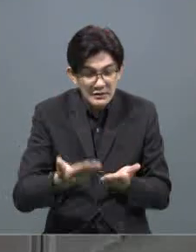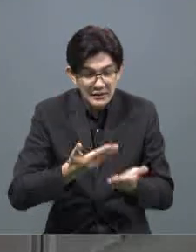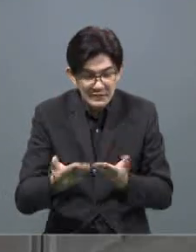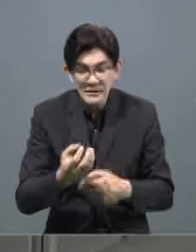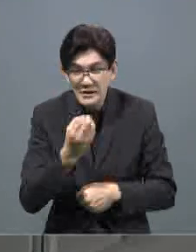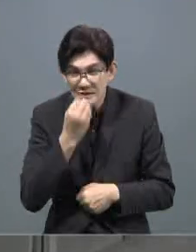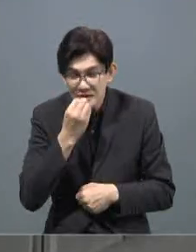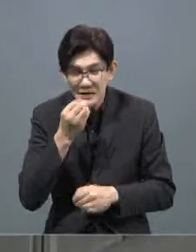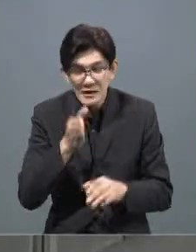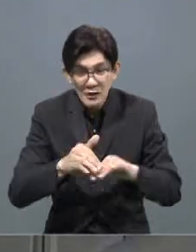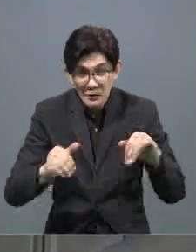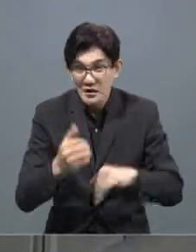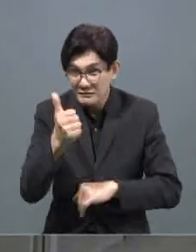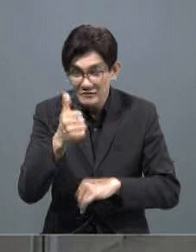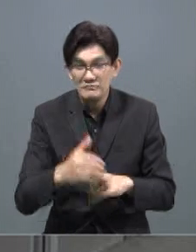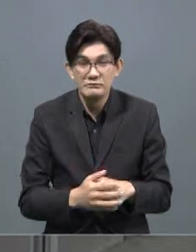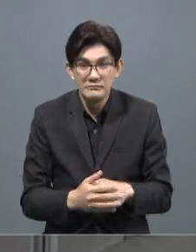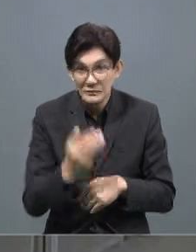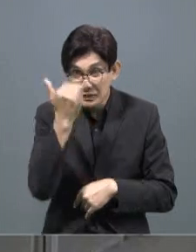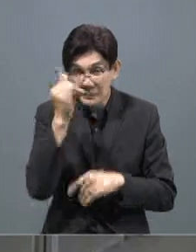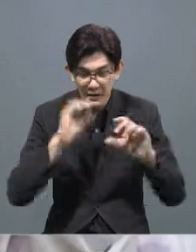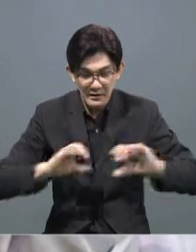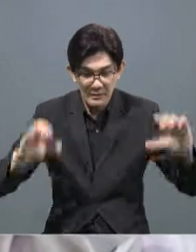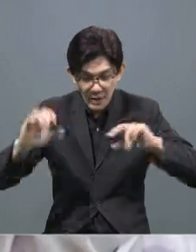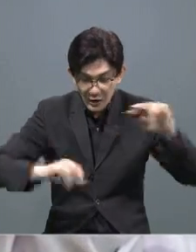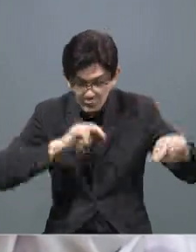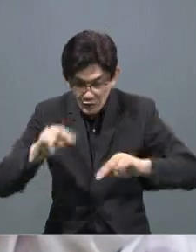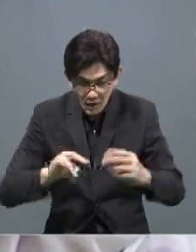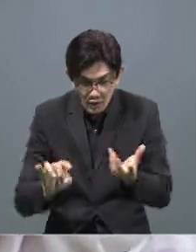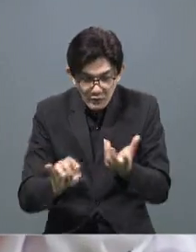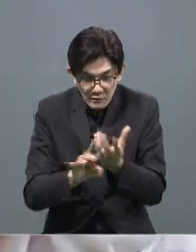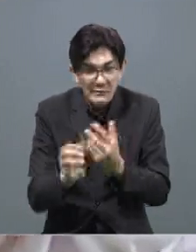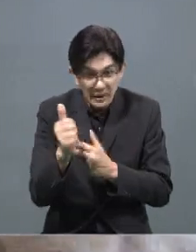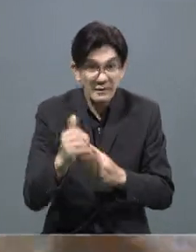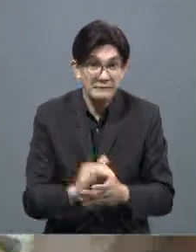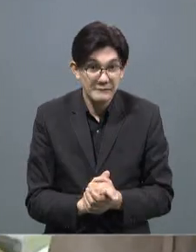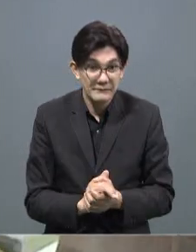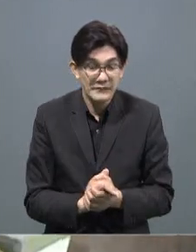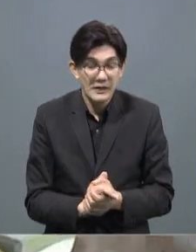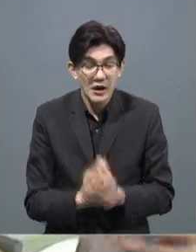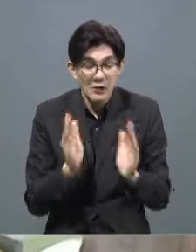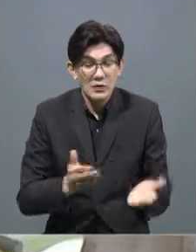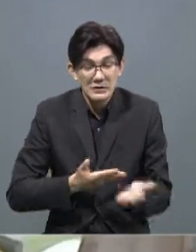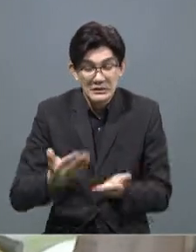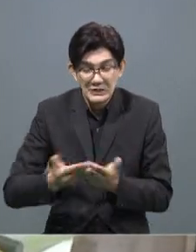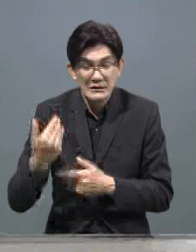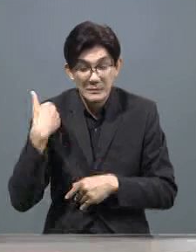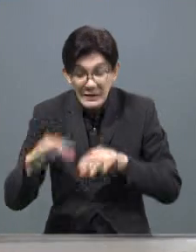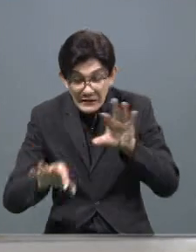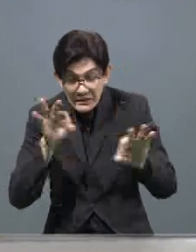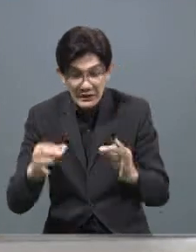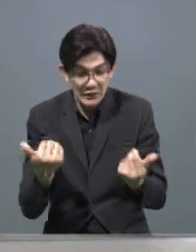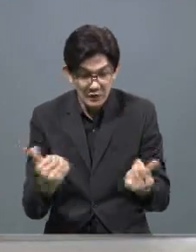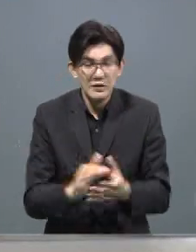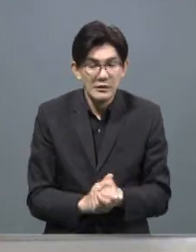รับประทานทุเรียนในเกรดที่มีคุณภาพเนื่องจากว่ารัฐบาลเขาควบคุมคุณภาพตั้งแต่สวนมาเลยทางผู้บริโภคเองที่มาเลือกซื้อทุเรียนก็